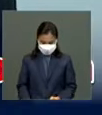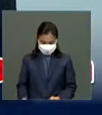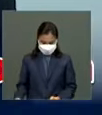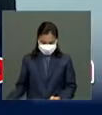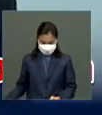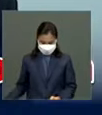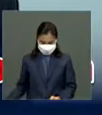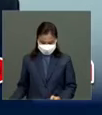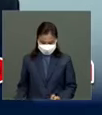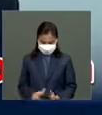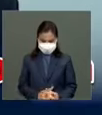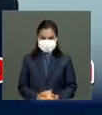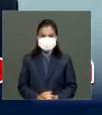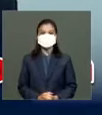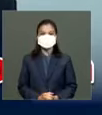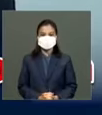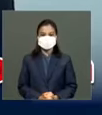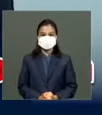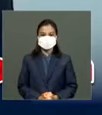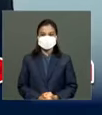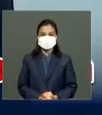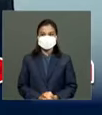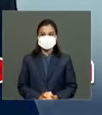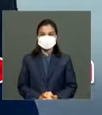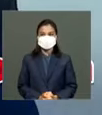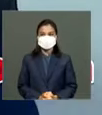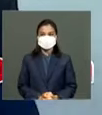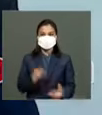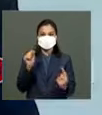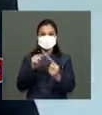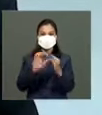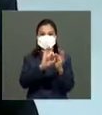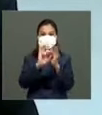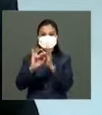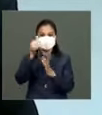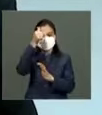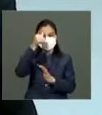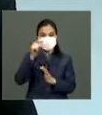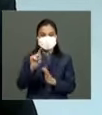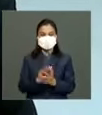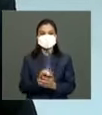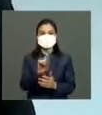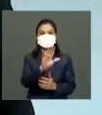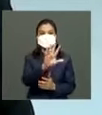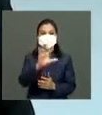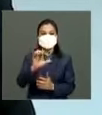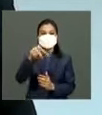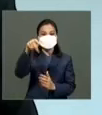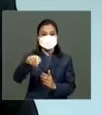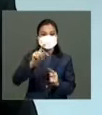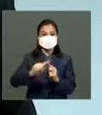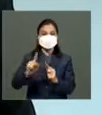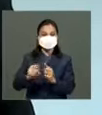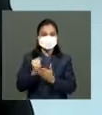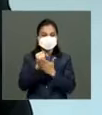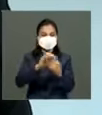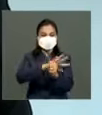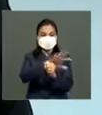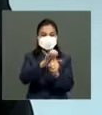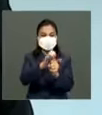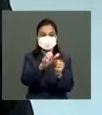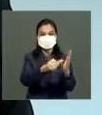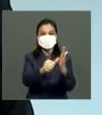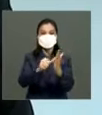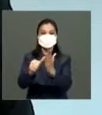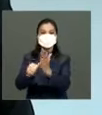านจะต้องล้างมือบ่อยๆหรือใช้แอลกอฮอล์เจลเช็ดเป็นวันละ100รอบพันรอบก็ทำได้เพื่อจะช่วยฆ่าเชื้อโควิดหรือลดจำ